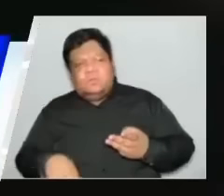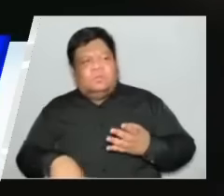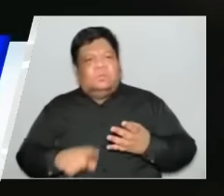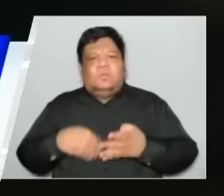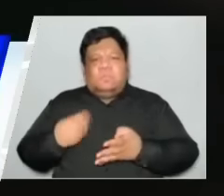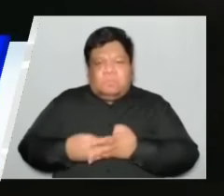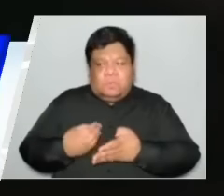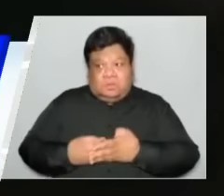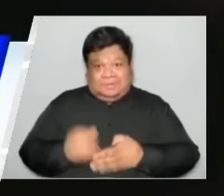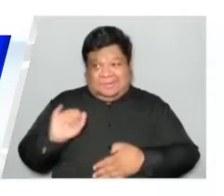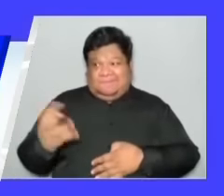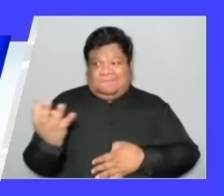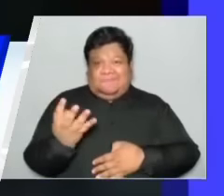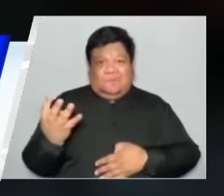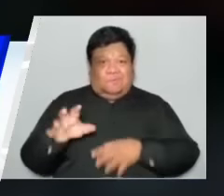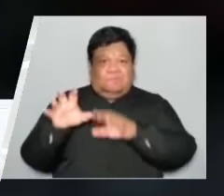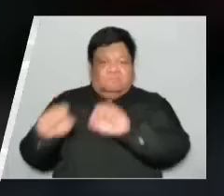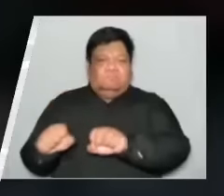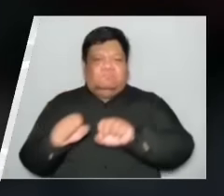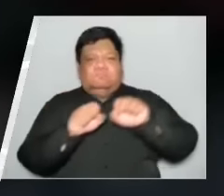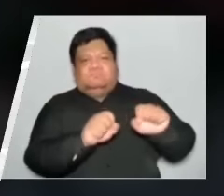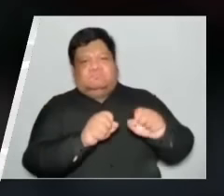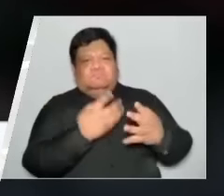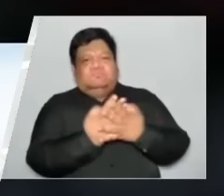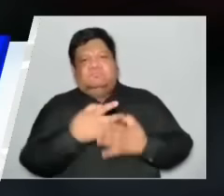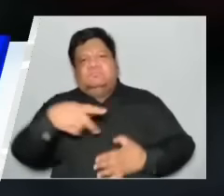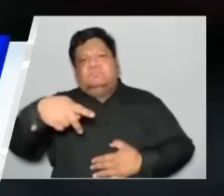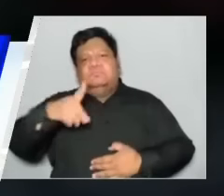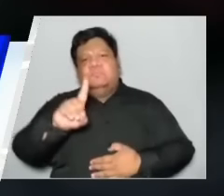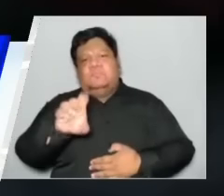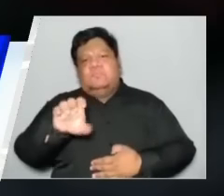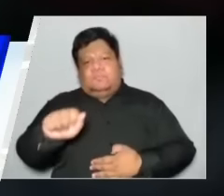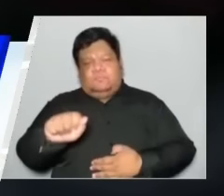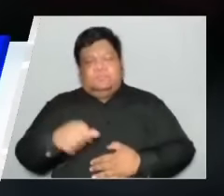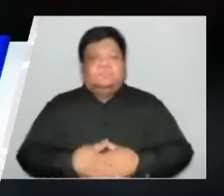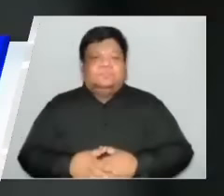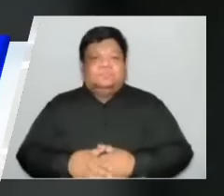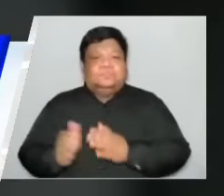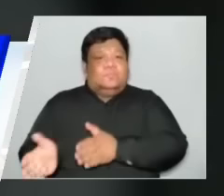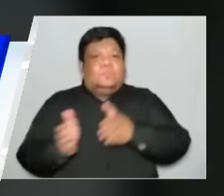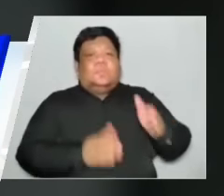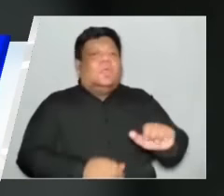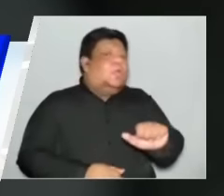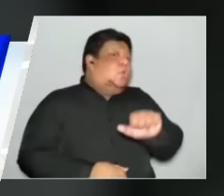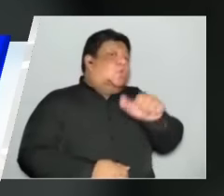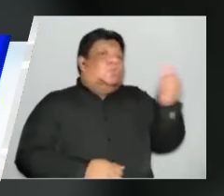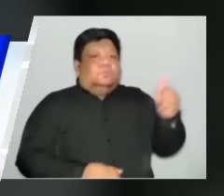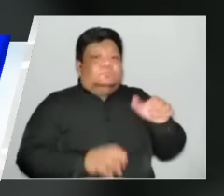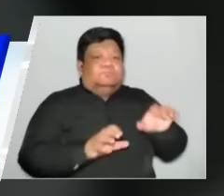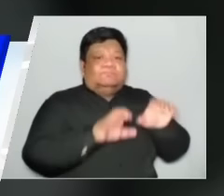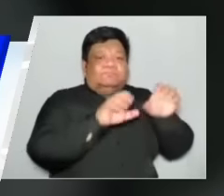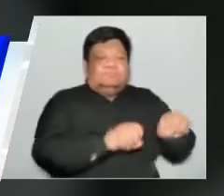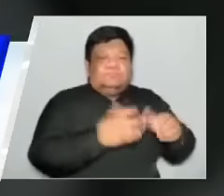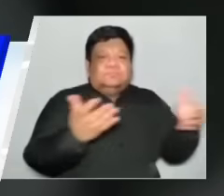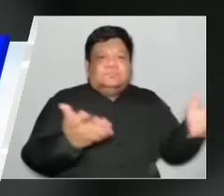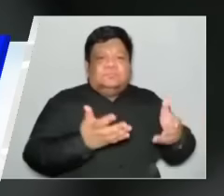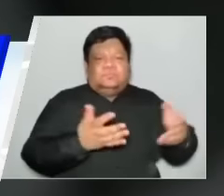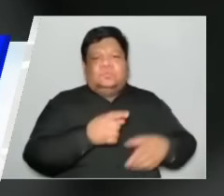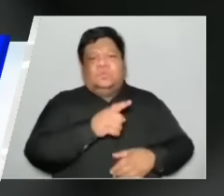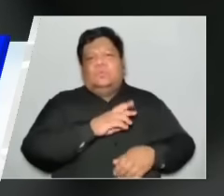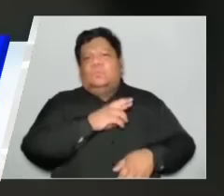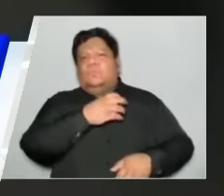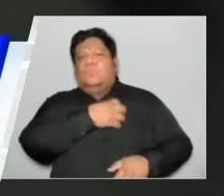pa nagbibigay ng pahayag. 2 drug sospek naman ang nahuli sa hiwalay na operasyon ng Regional Police Drug Enforcement Unit 10 sa